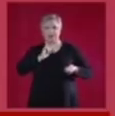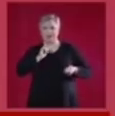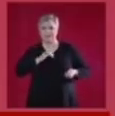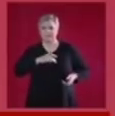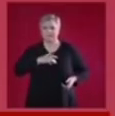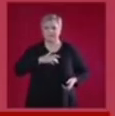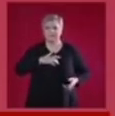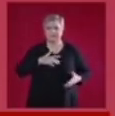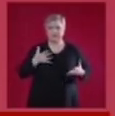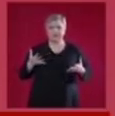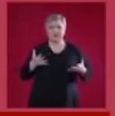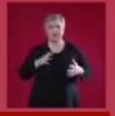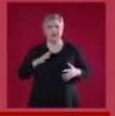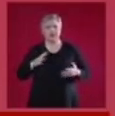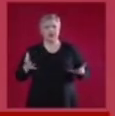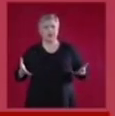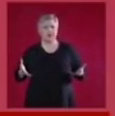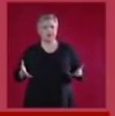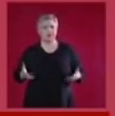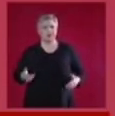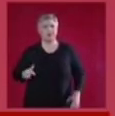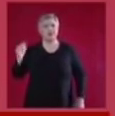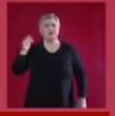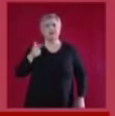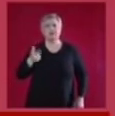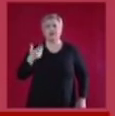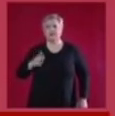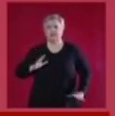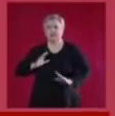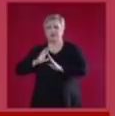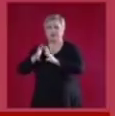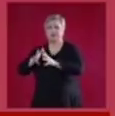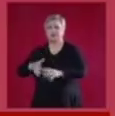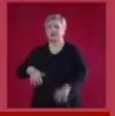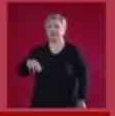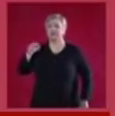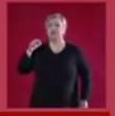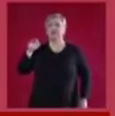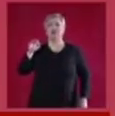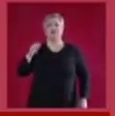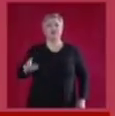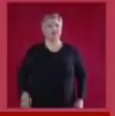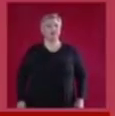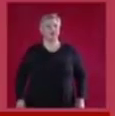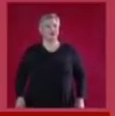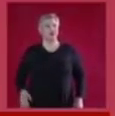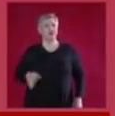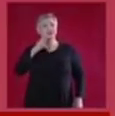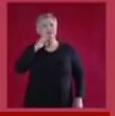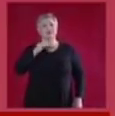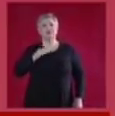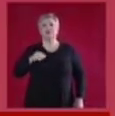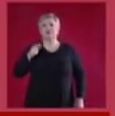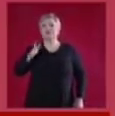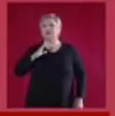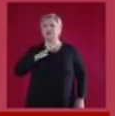καθοδηγεί την οργή στον αδύναμο γ αυτό και κερδίζει έδαφος ιδίως στα λαϊκά στρώματα και στην εργατική